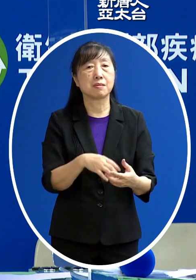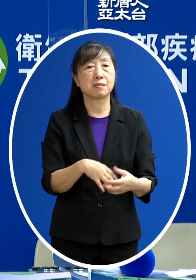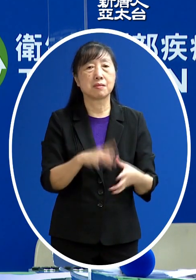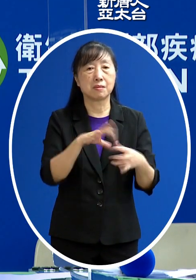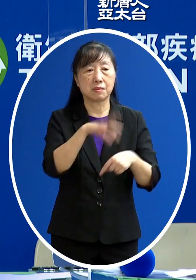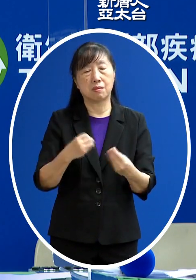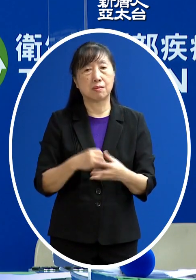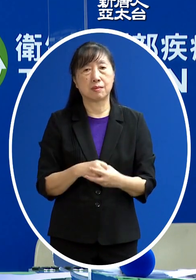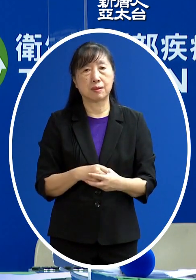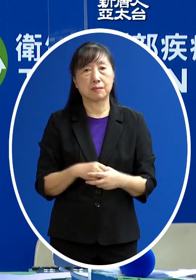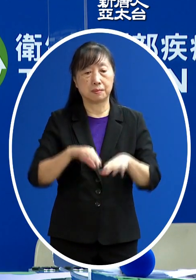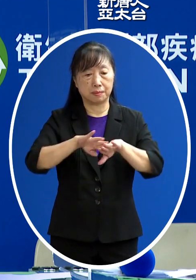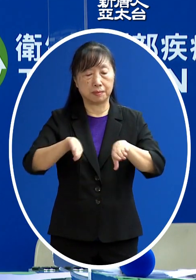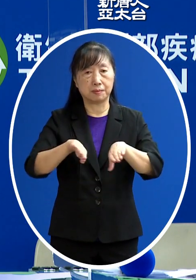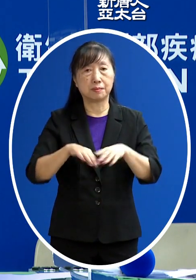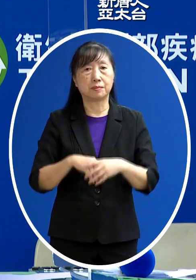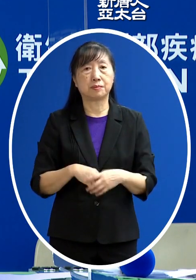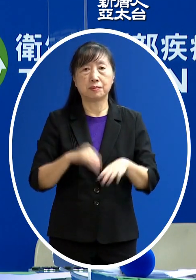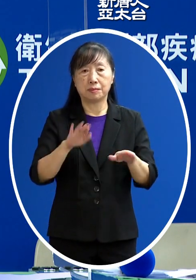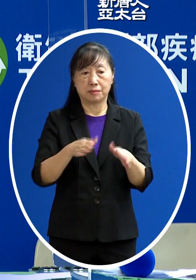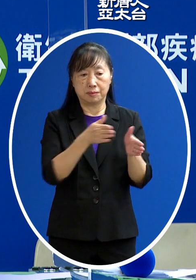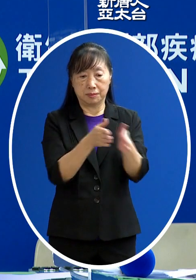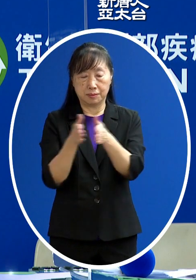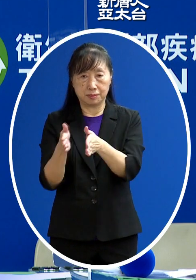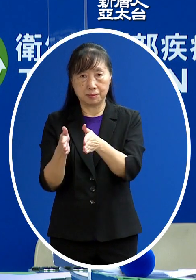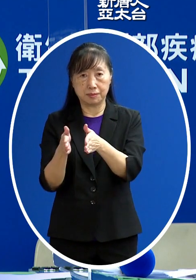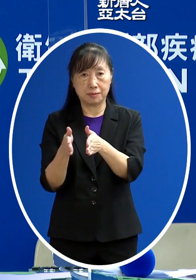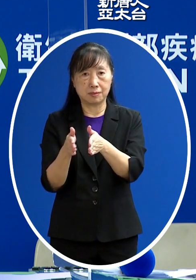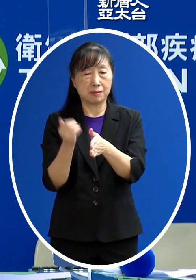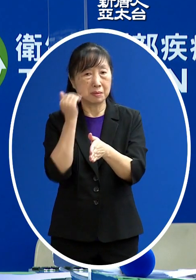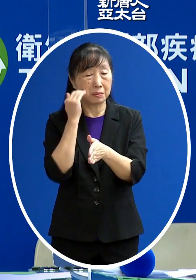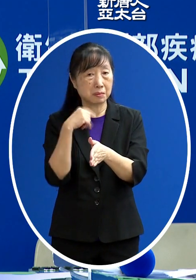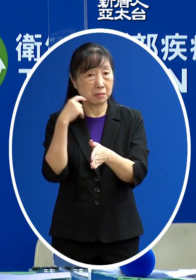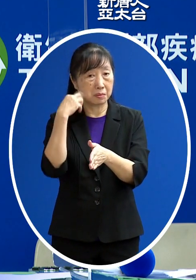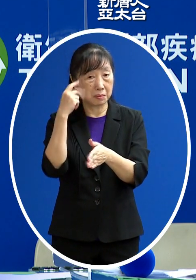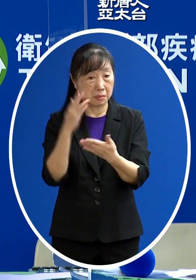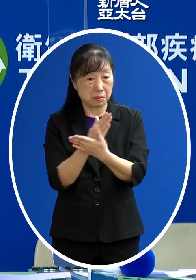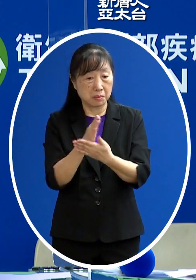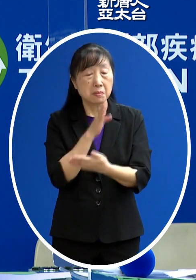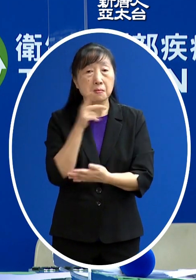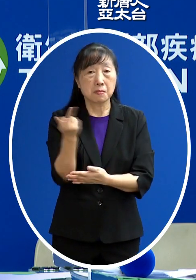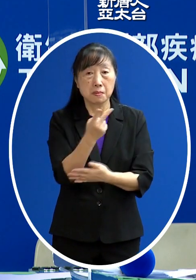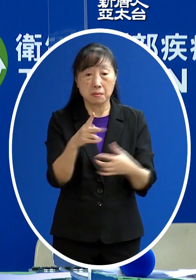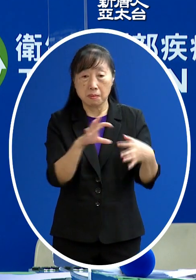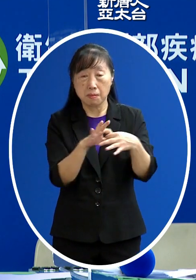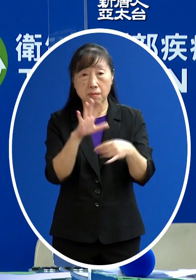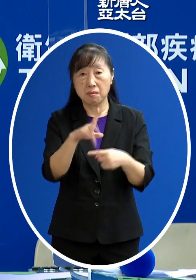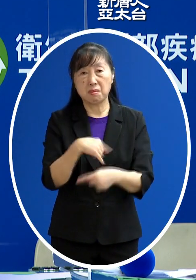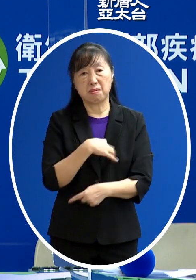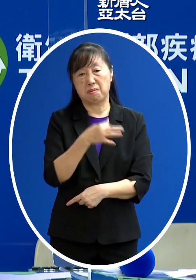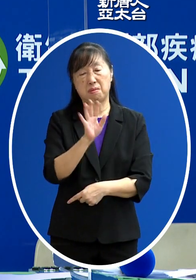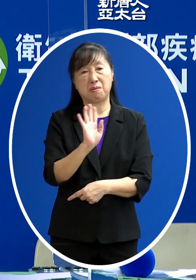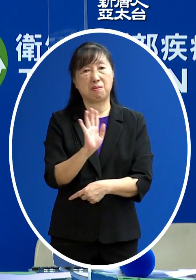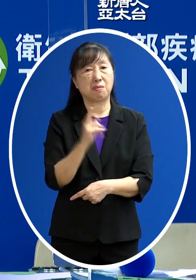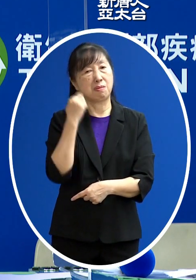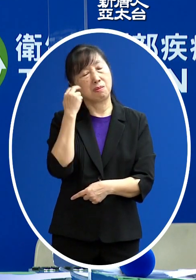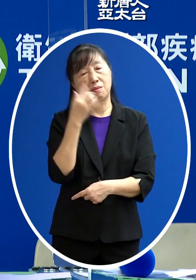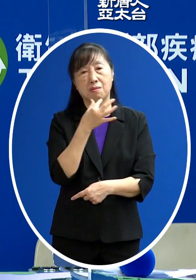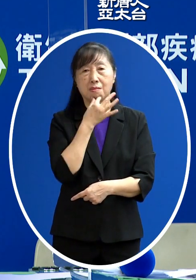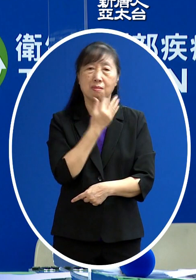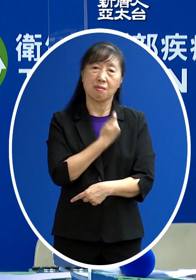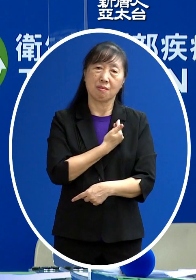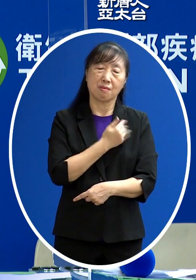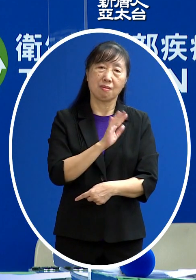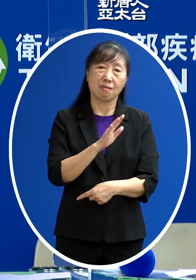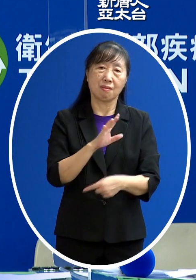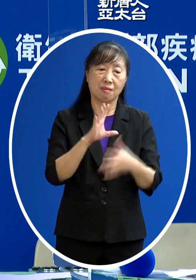个关联性，目前来判定这些关联性太牵强，我想都是一些独立的事件。不过当然我们各种线